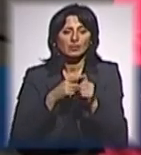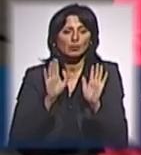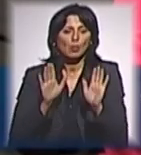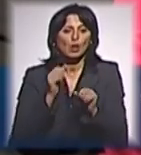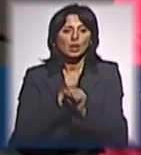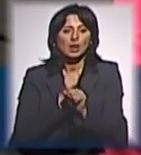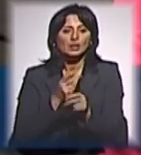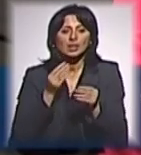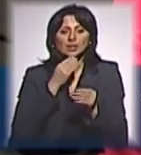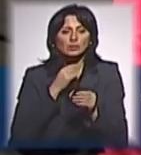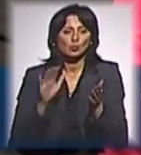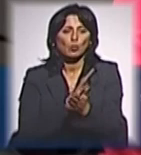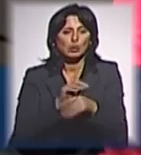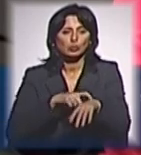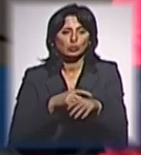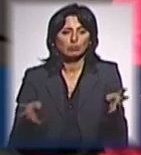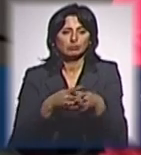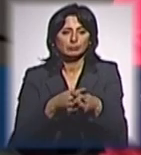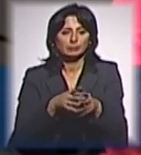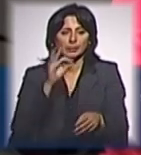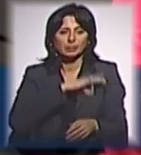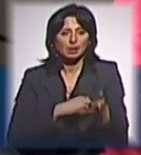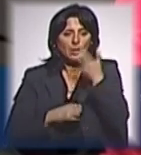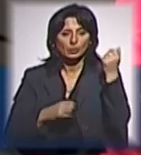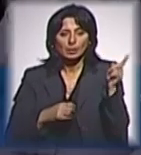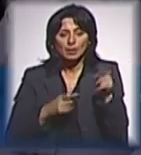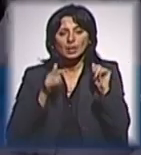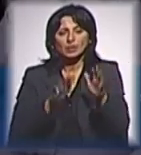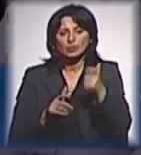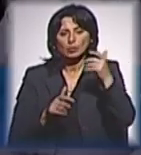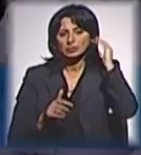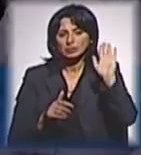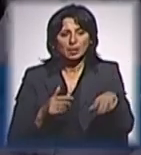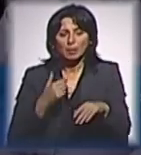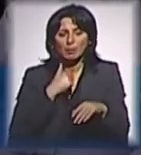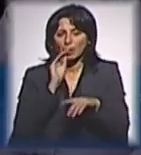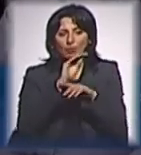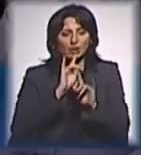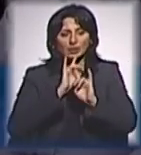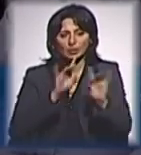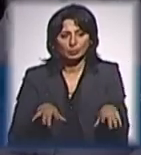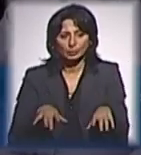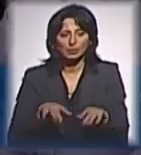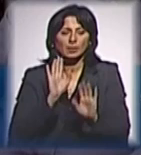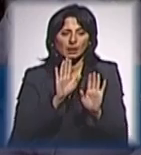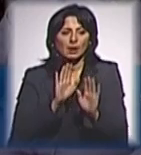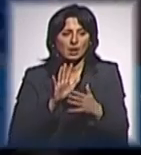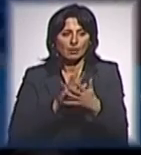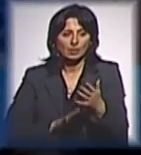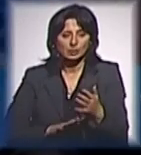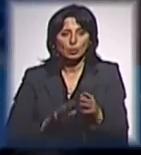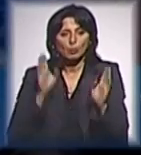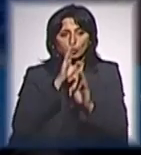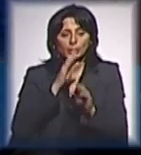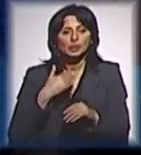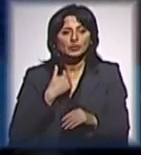მხოლოდ გაკეთდა იმისთვის, რომ უფასო საეთერო დრო ქონოდათ. ეს მათი გადასაწყვეტია, მე ამის განსჯაში არ შევდივარ. ბუნებრივია,